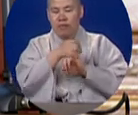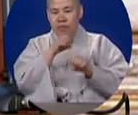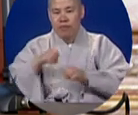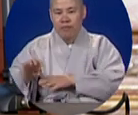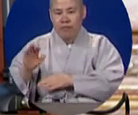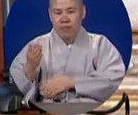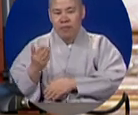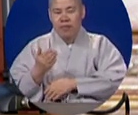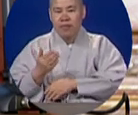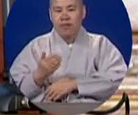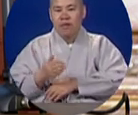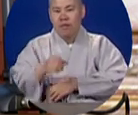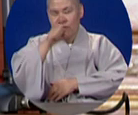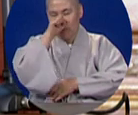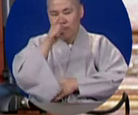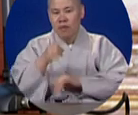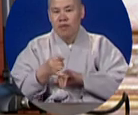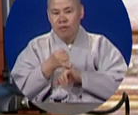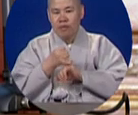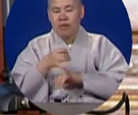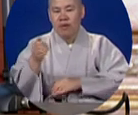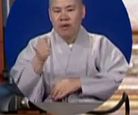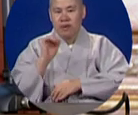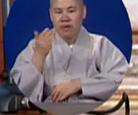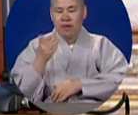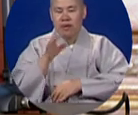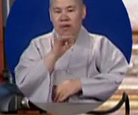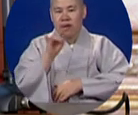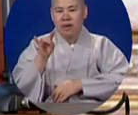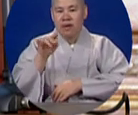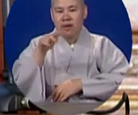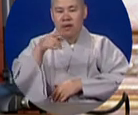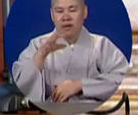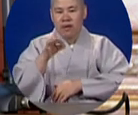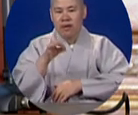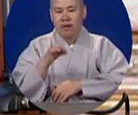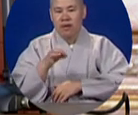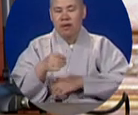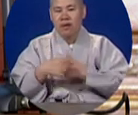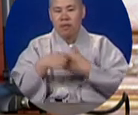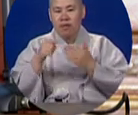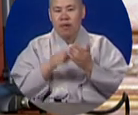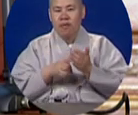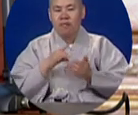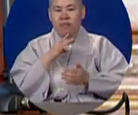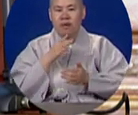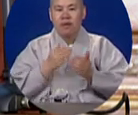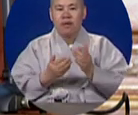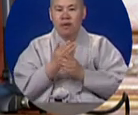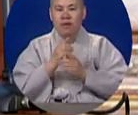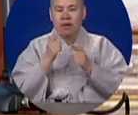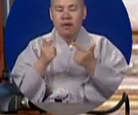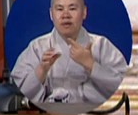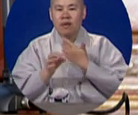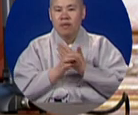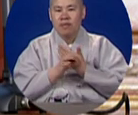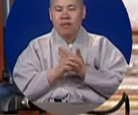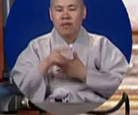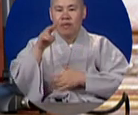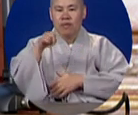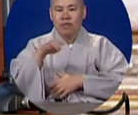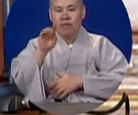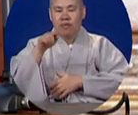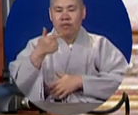저건 좋다 반드시 구해야 된다 이 애증의 집착만 일으키지 아니하면 이게 수분별을 안